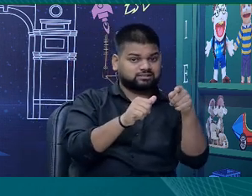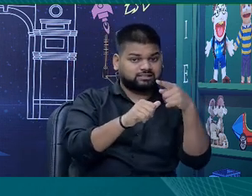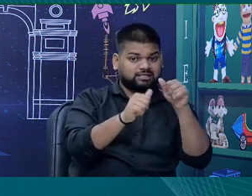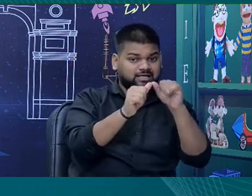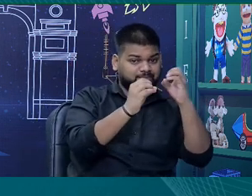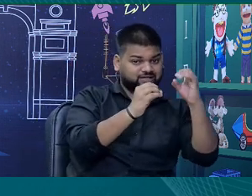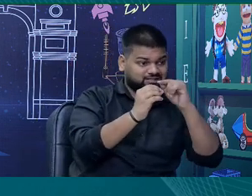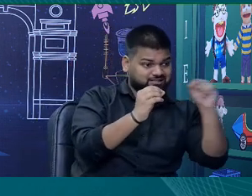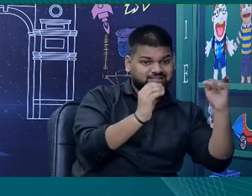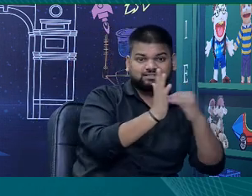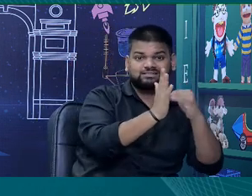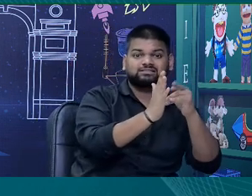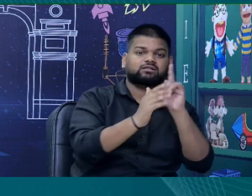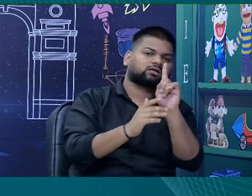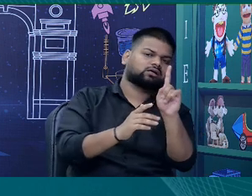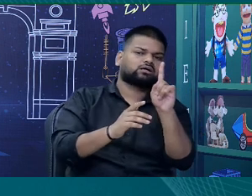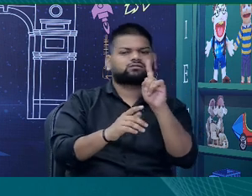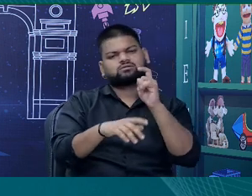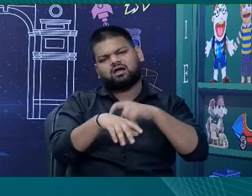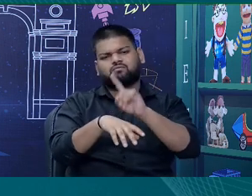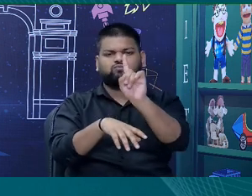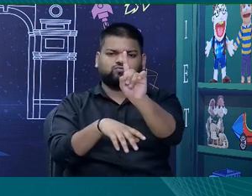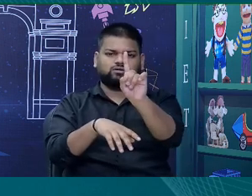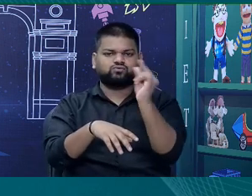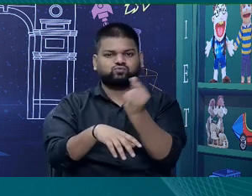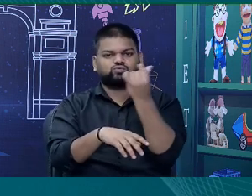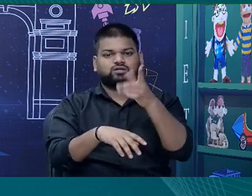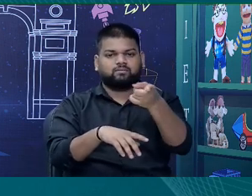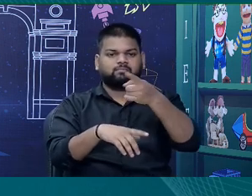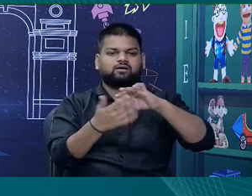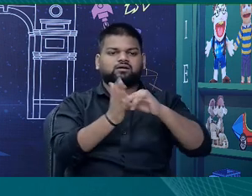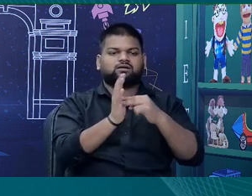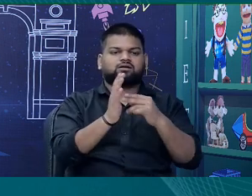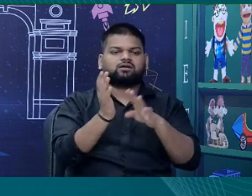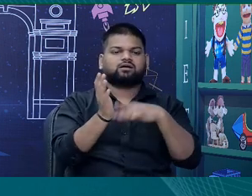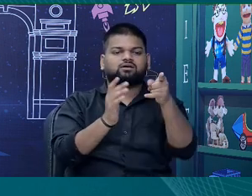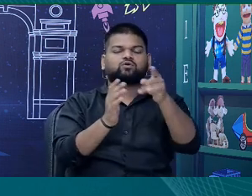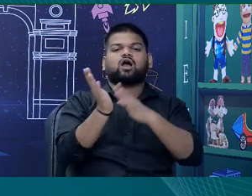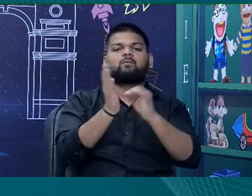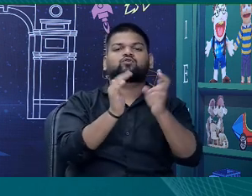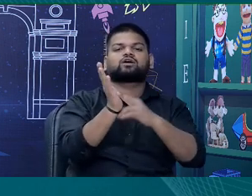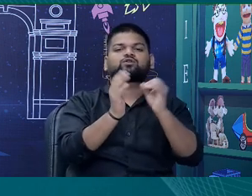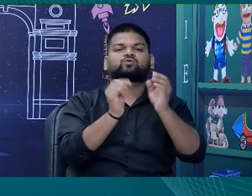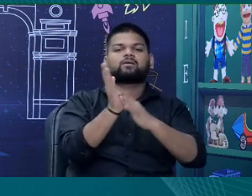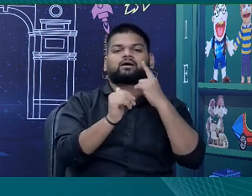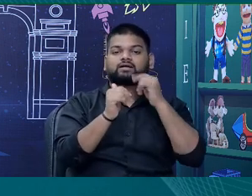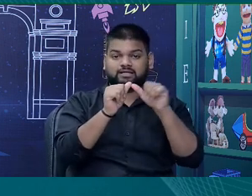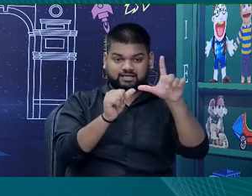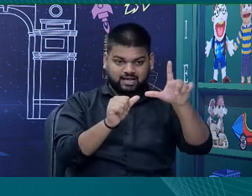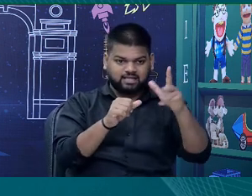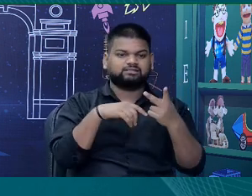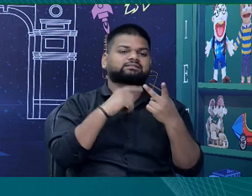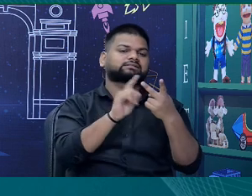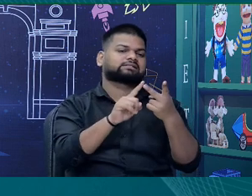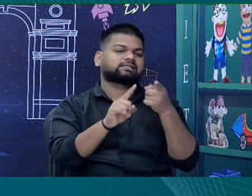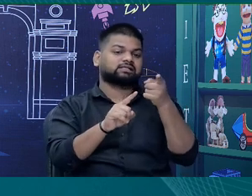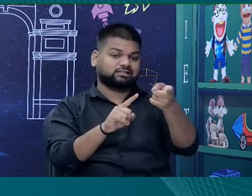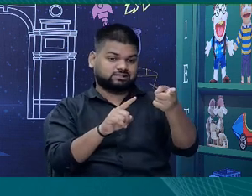अनलाइक टर्म्स आपको ध्यान रखना है अनलाइक टर्म्स का मतलब है अलजेब्राइक फैक्टर्स उनके से नहीं होने चाहिए तभी वो बिनोमियल कहलायेगा